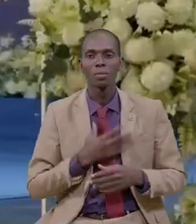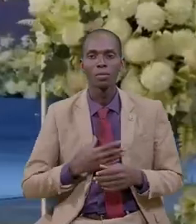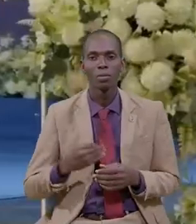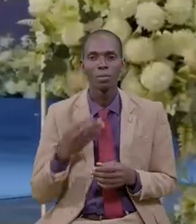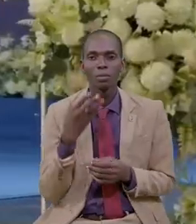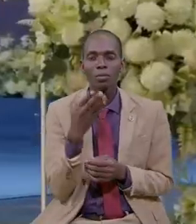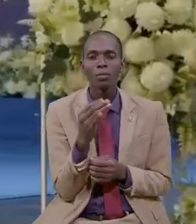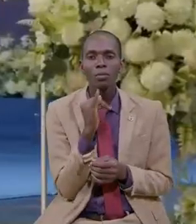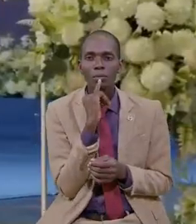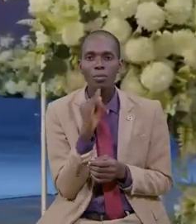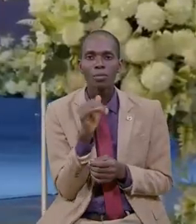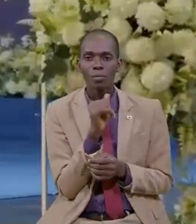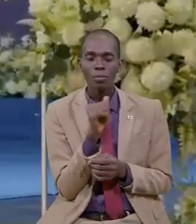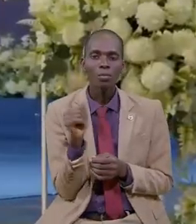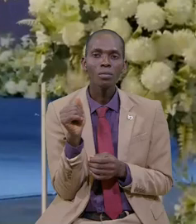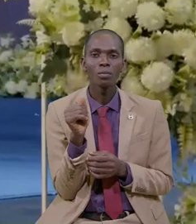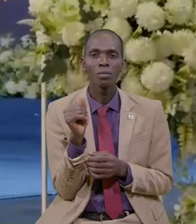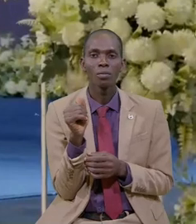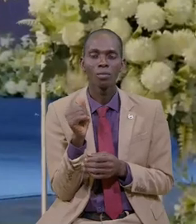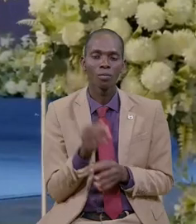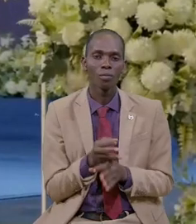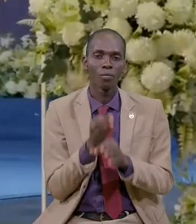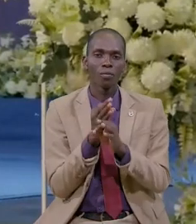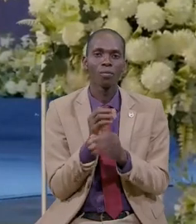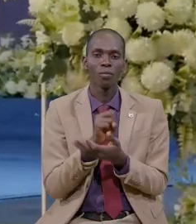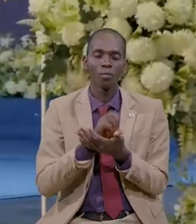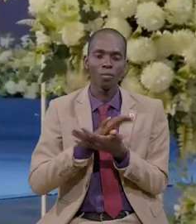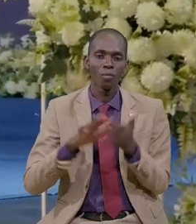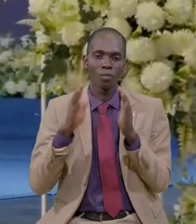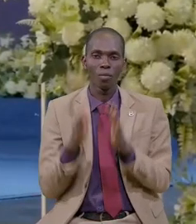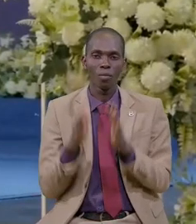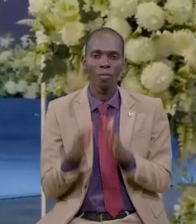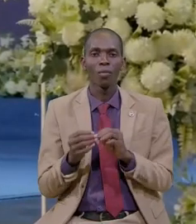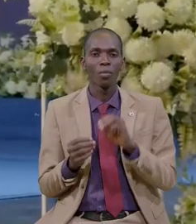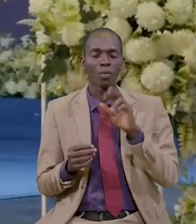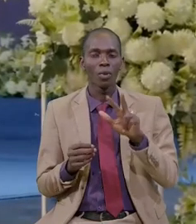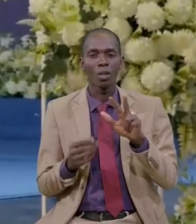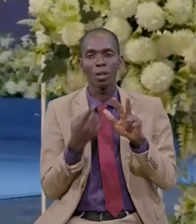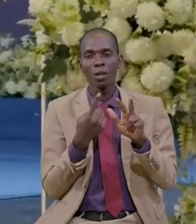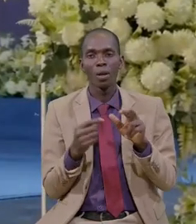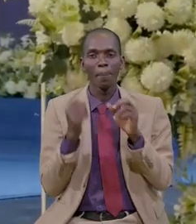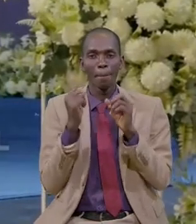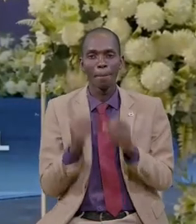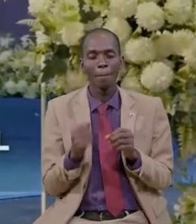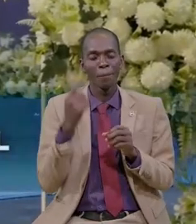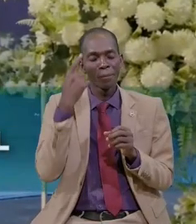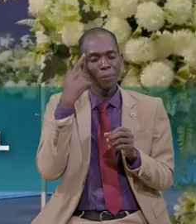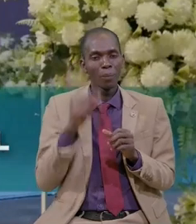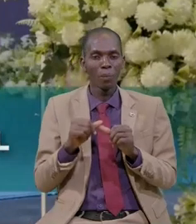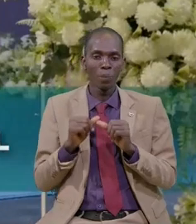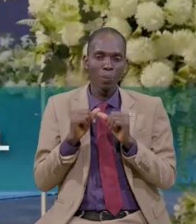y a le fidèle sanctificateur. Troisièmement, la puissance pour les saints fervents et